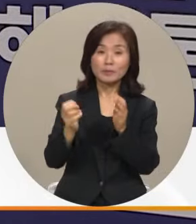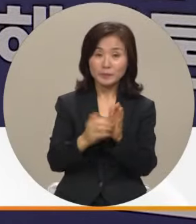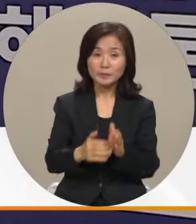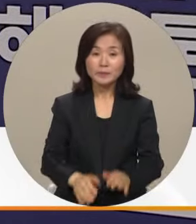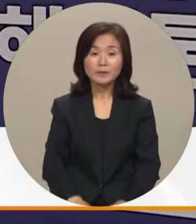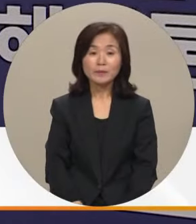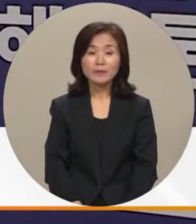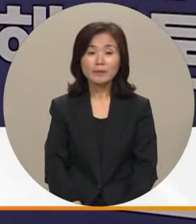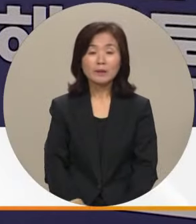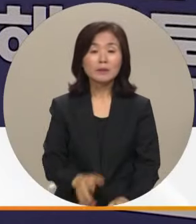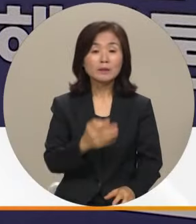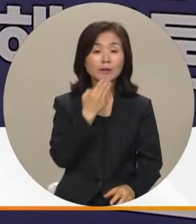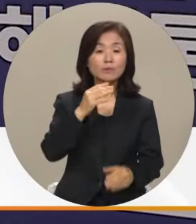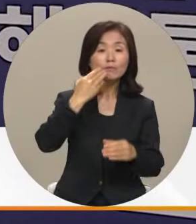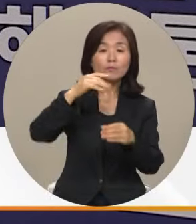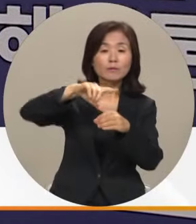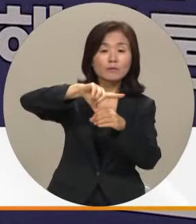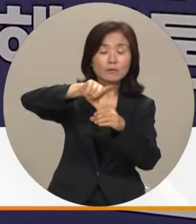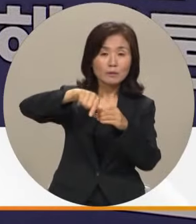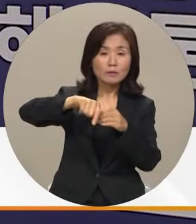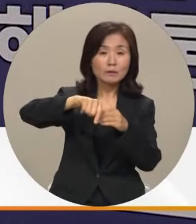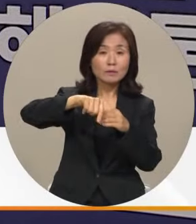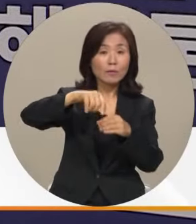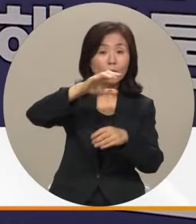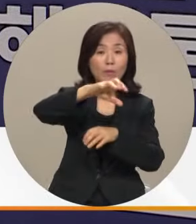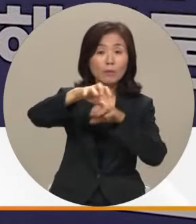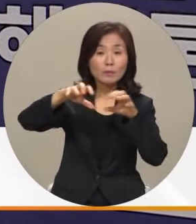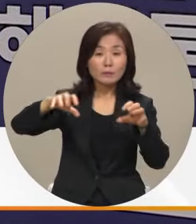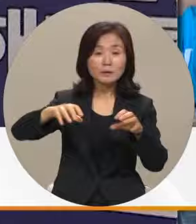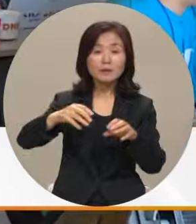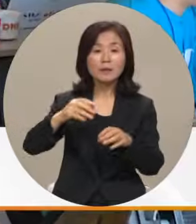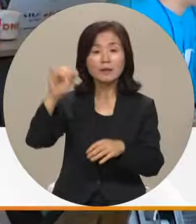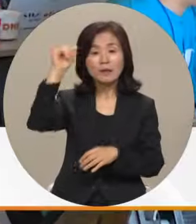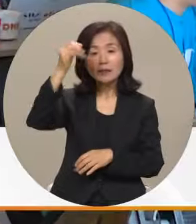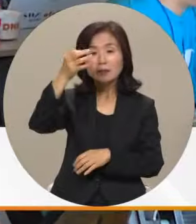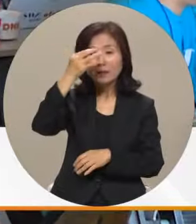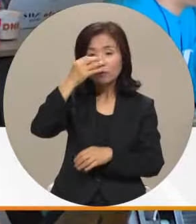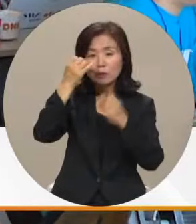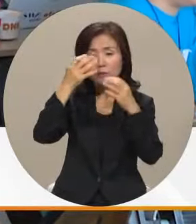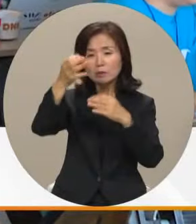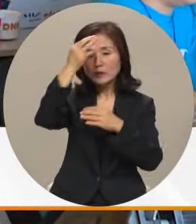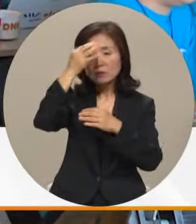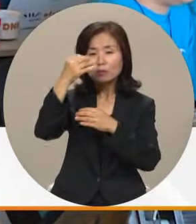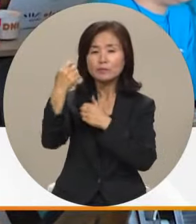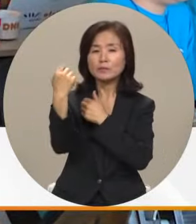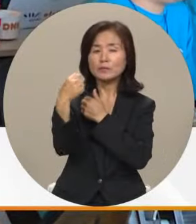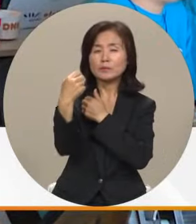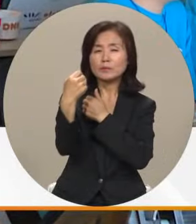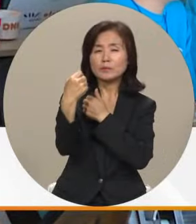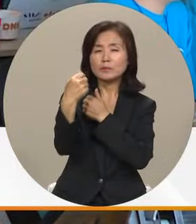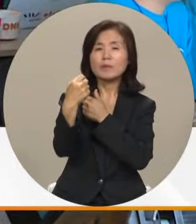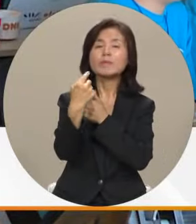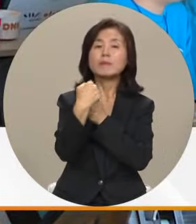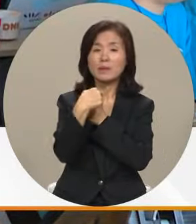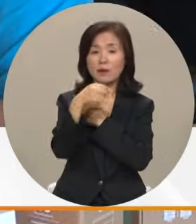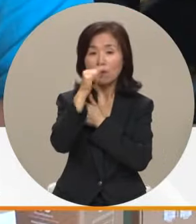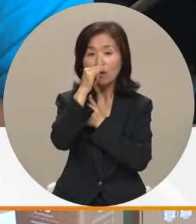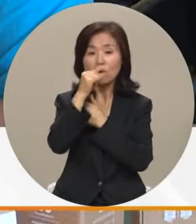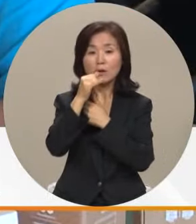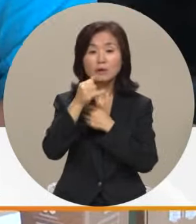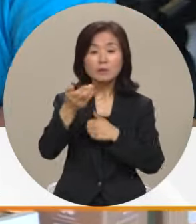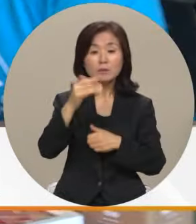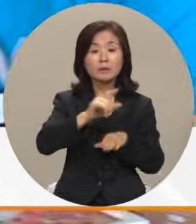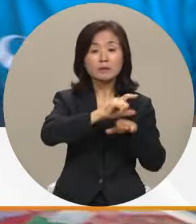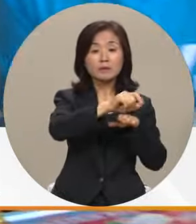그 인공지능이나 신기술을 쉽게 접할 수 있고 교육을 받을 수 있는 기회가 있습니다. 반면에 지역 같은 경우는 그런 부분들이